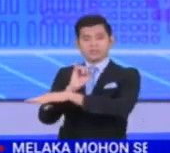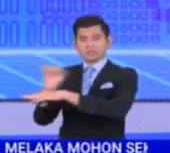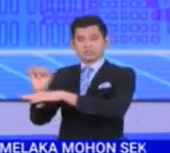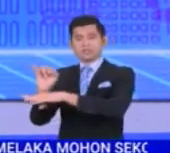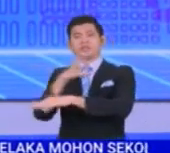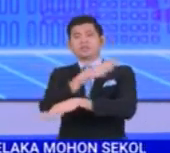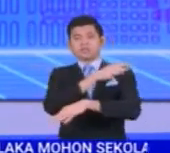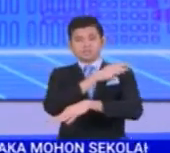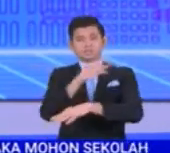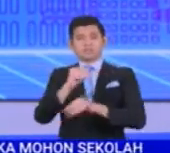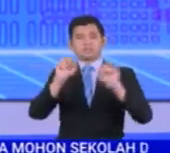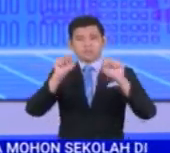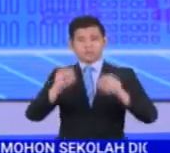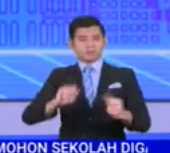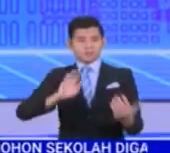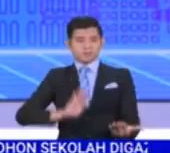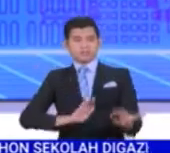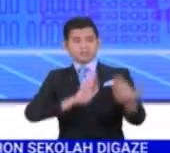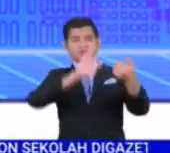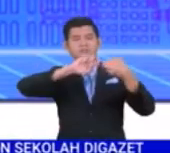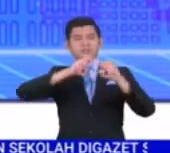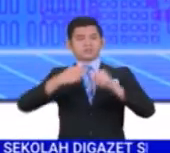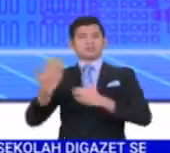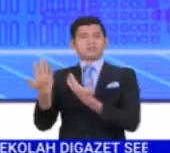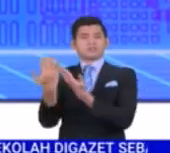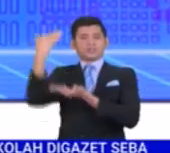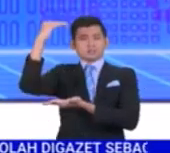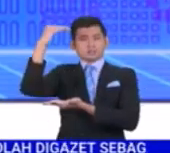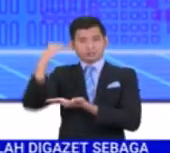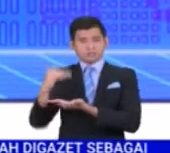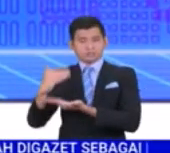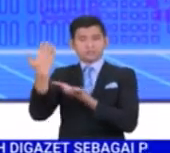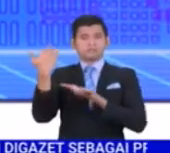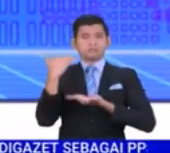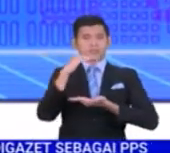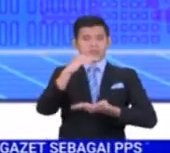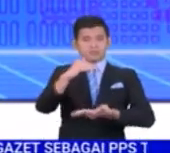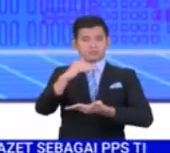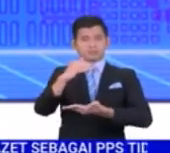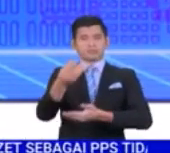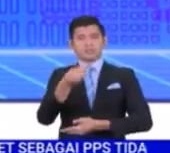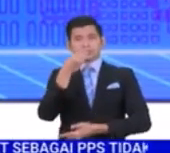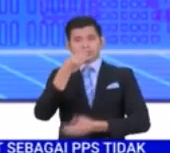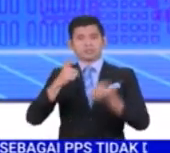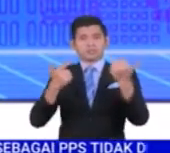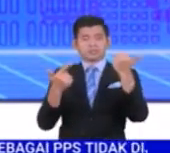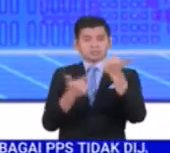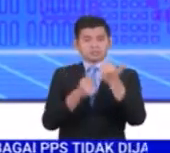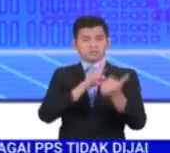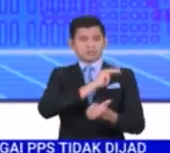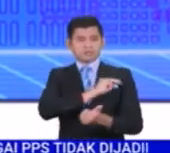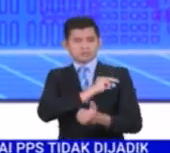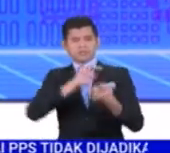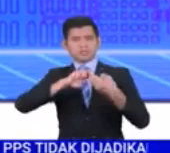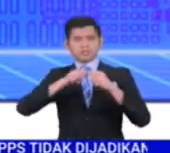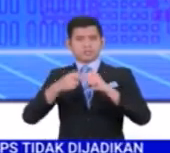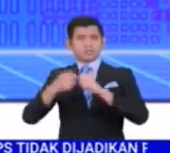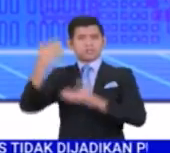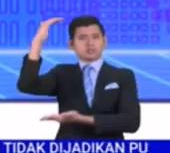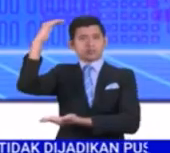masalah kekurangan bekalan. Timbalan Menteri Pertanian dan Industri Makanan, Dato' Sri Ahmad Hamzah berkata, isu kekurangan